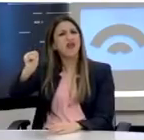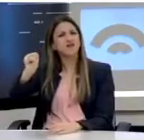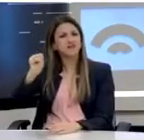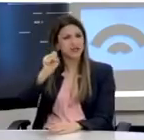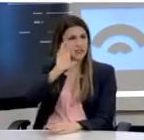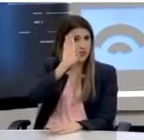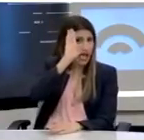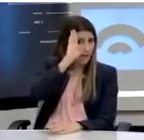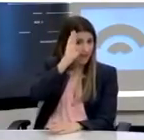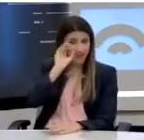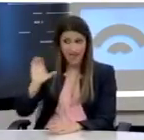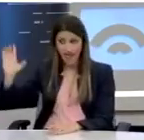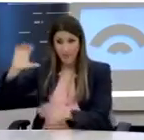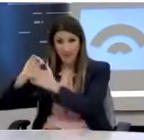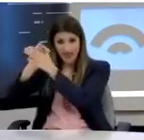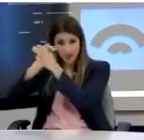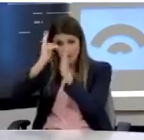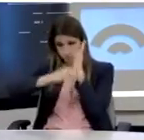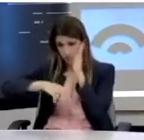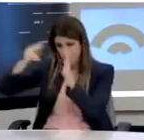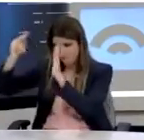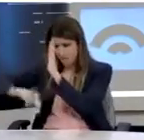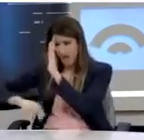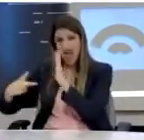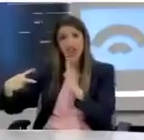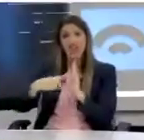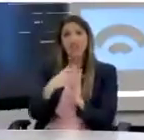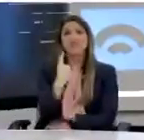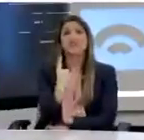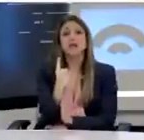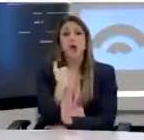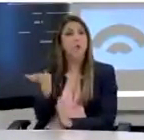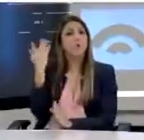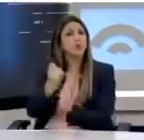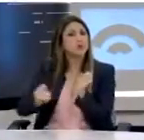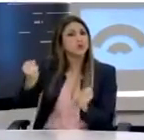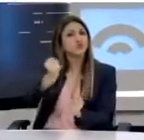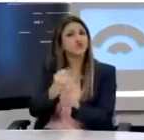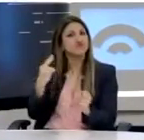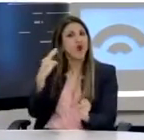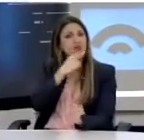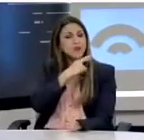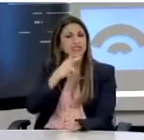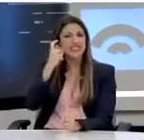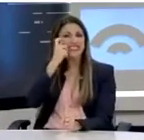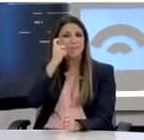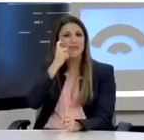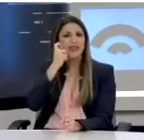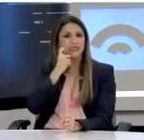Ευρωπαϊκή Ένωση το 2001, επί κυβερνήσεως Σιμίτη. Τι λέει λοιπόν αυτή η Συμφωνία?